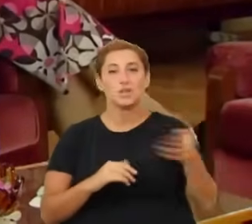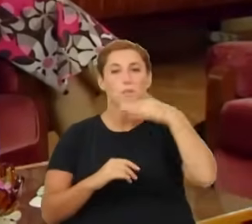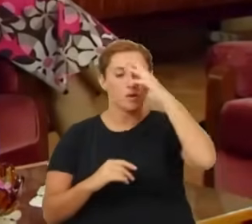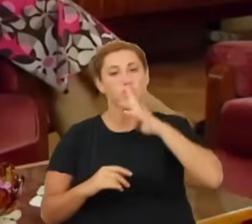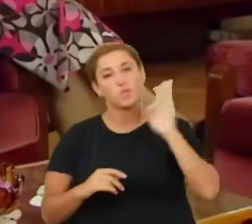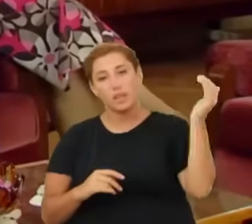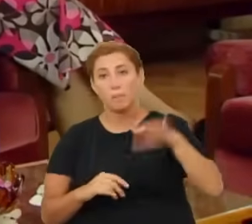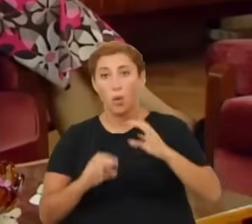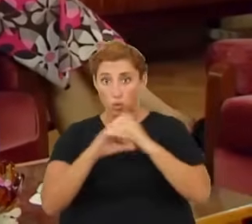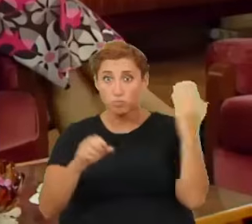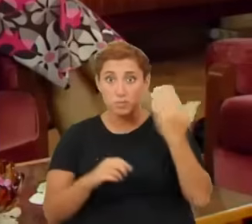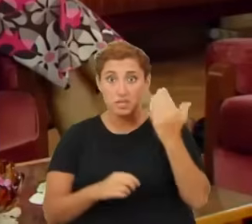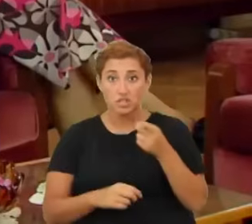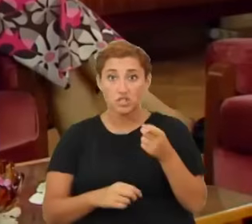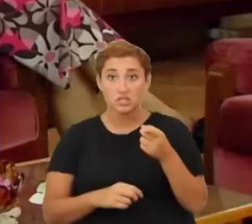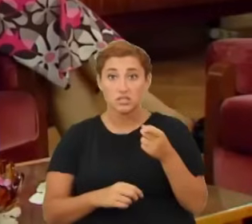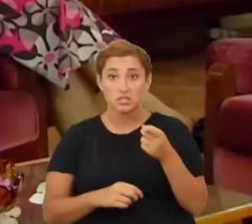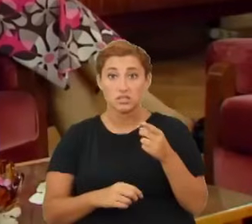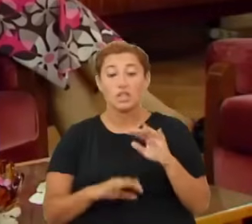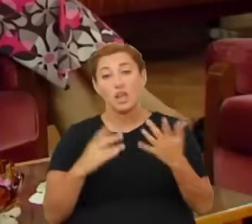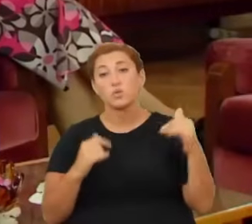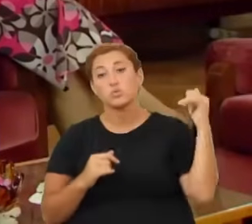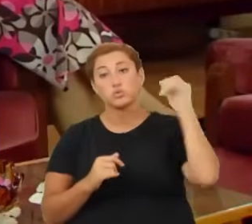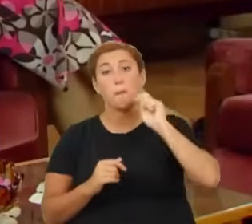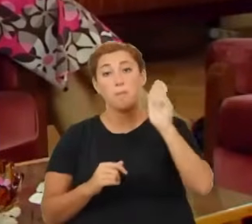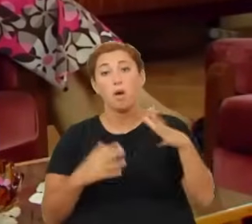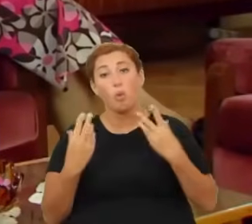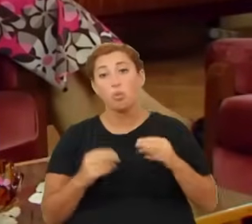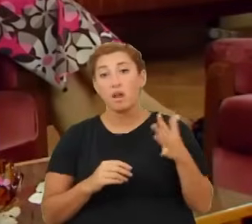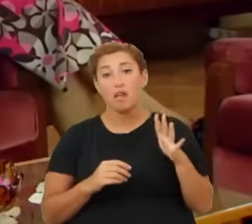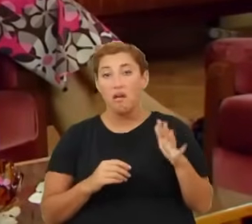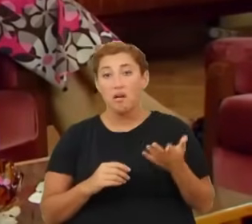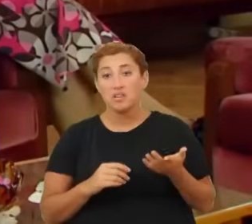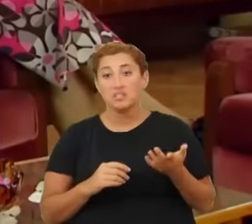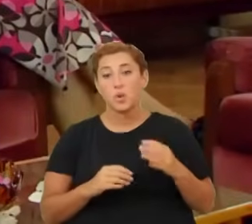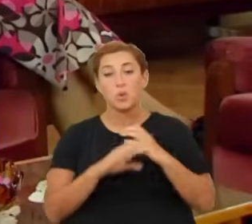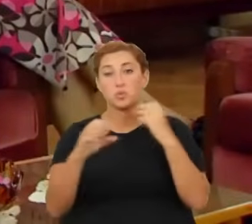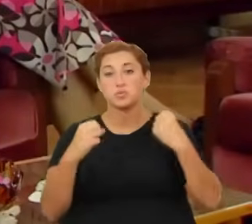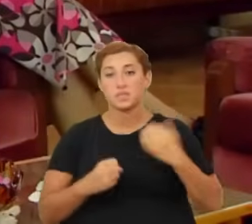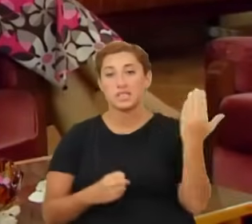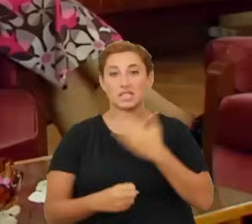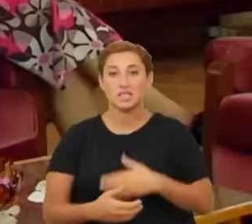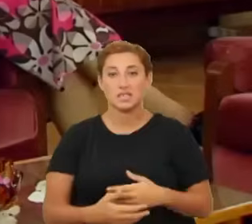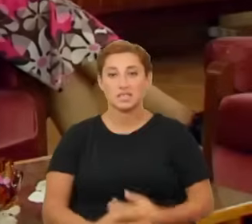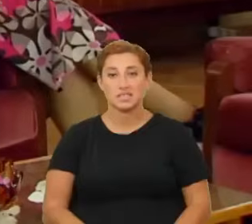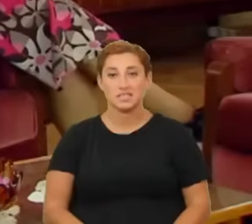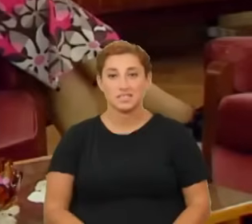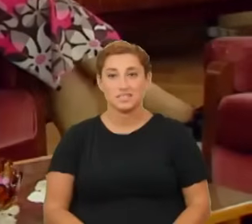geliriz. Peki otobüsle mi gideceksiniz? Yani uçak pahalı olur herhalde. Herhalde otobüsle gideriz biz.